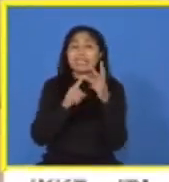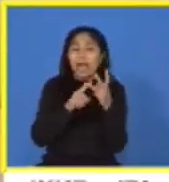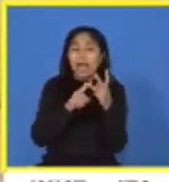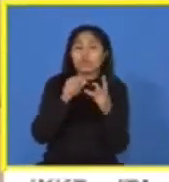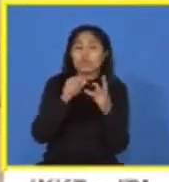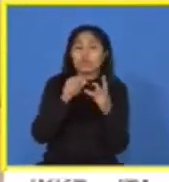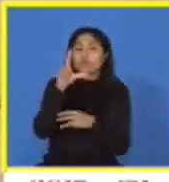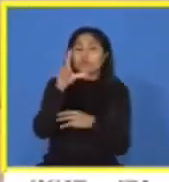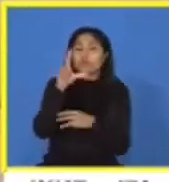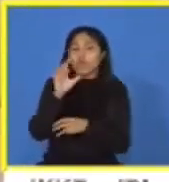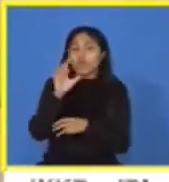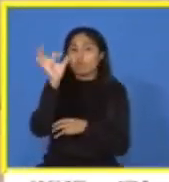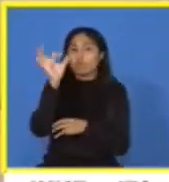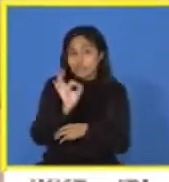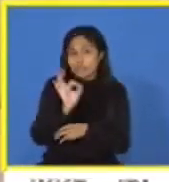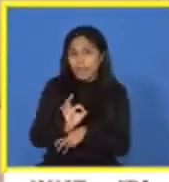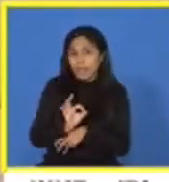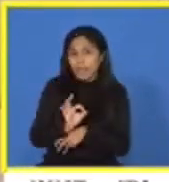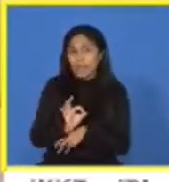71,51%.